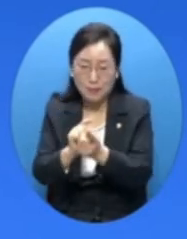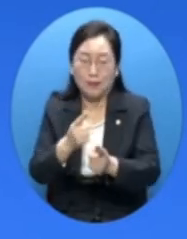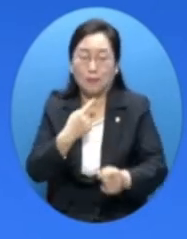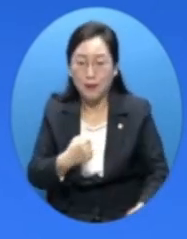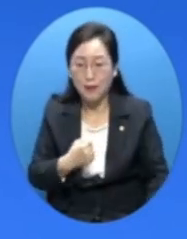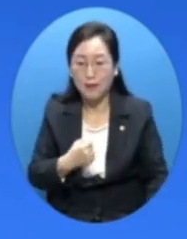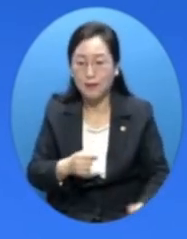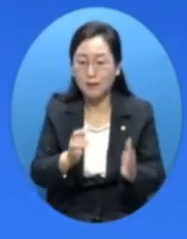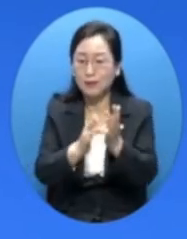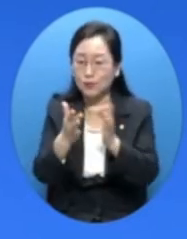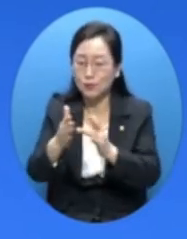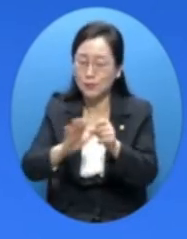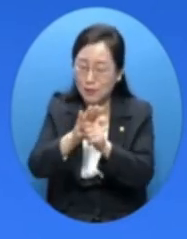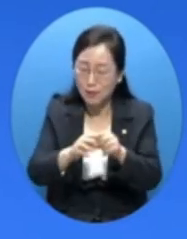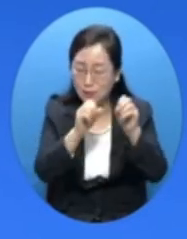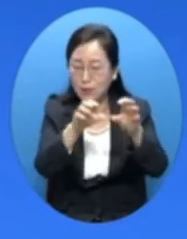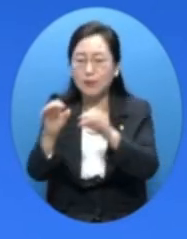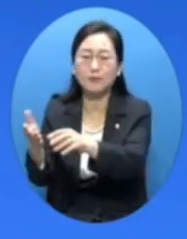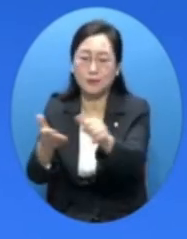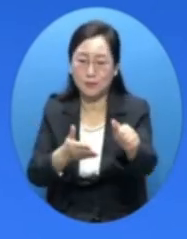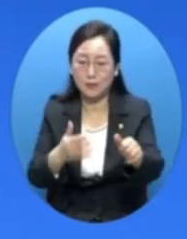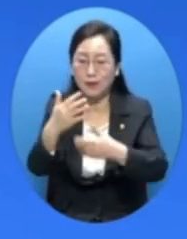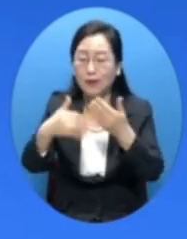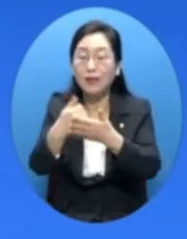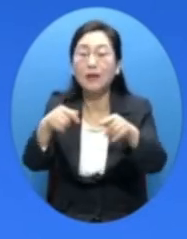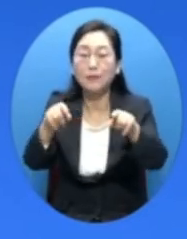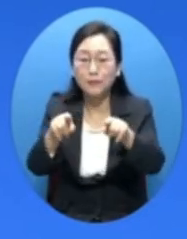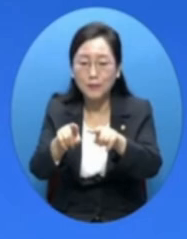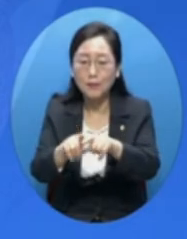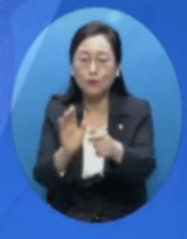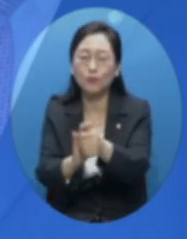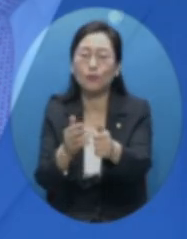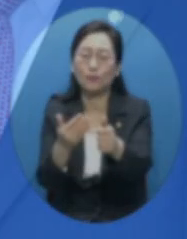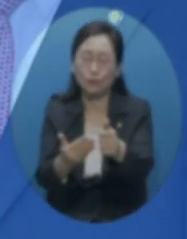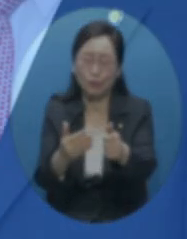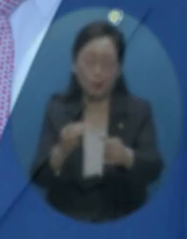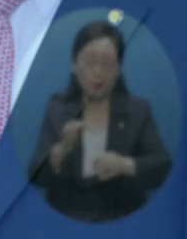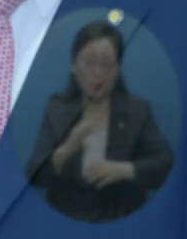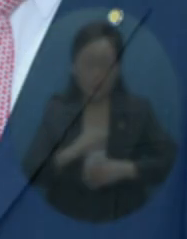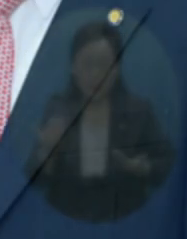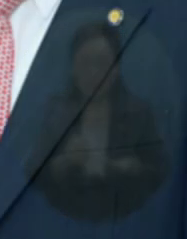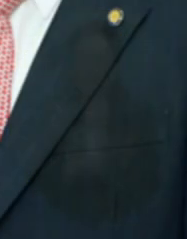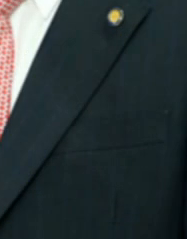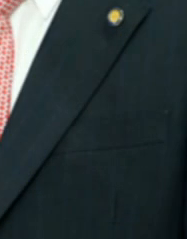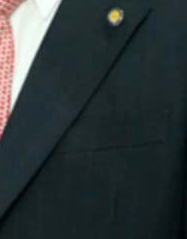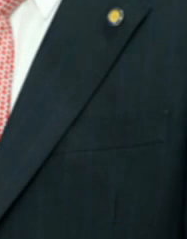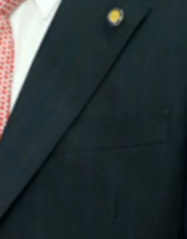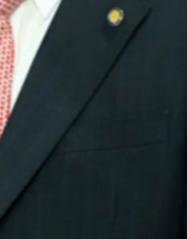사랑을 전해야 됩니다. 하나님 여러분과 함께해서 놀라운 역사를 이루어 주실 것입니다.